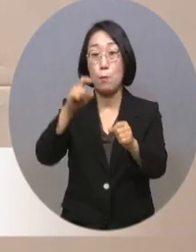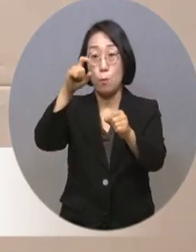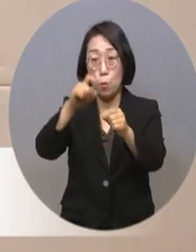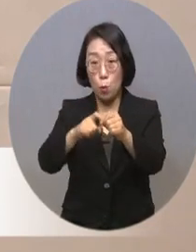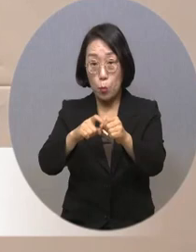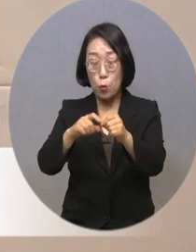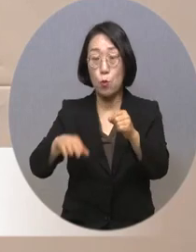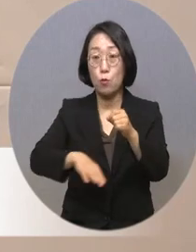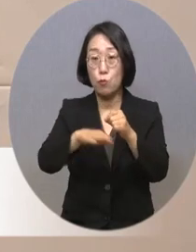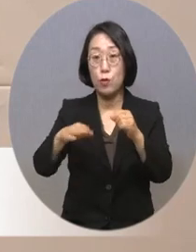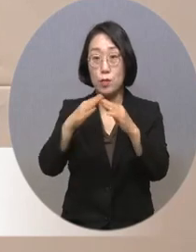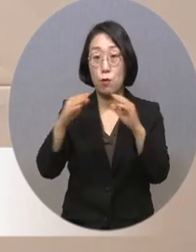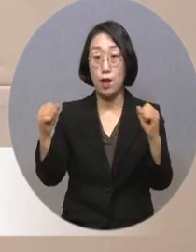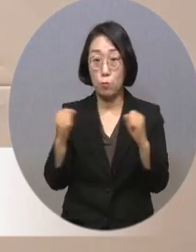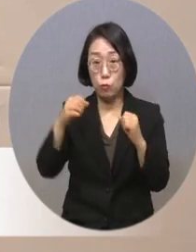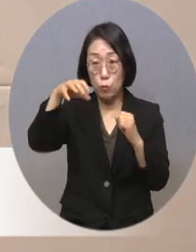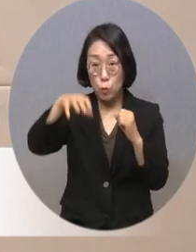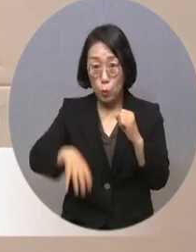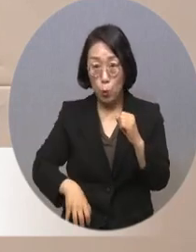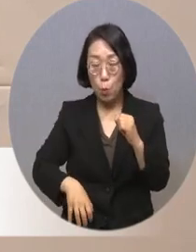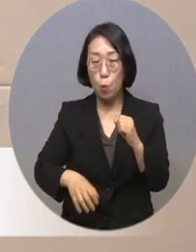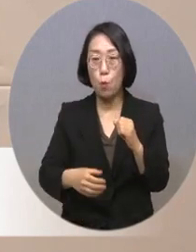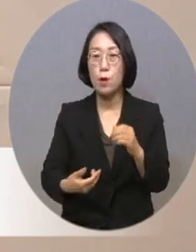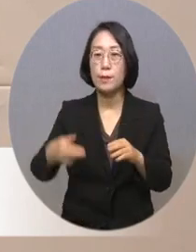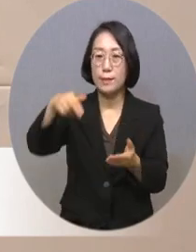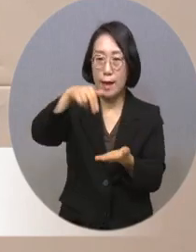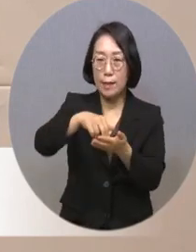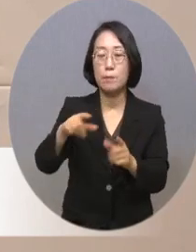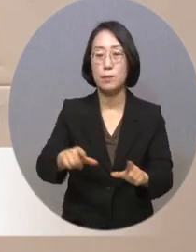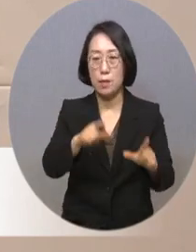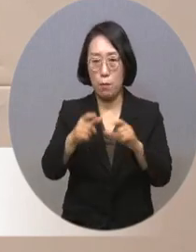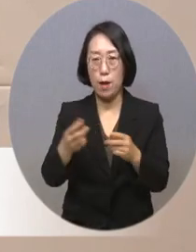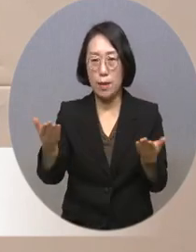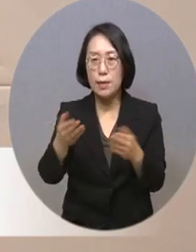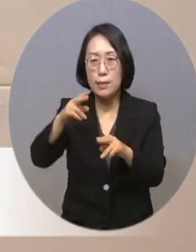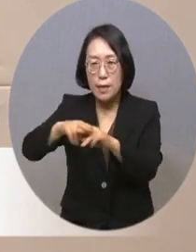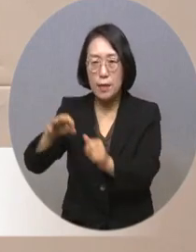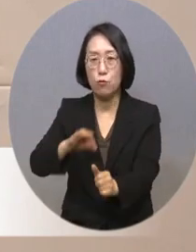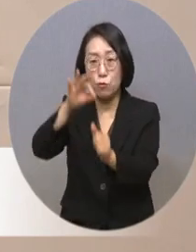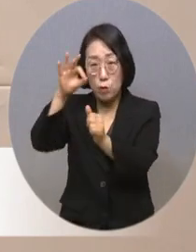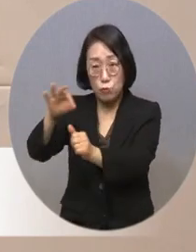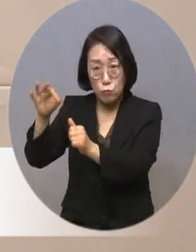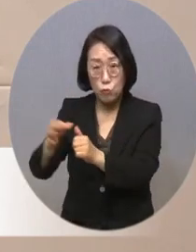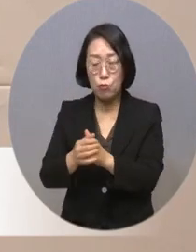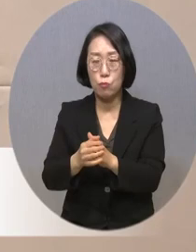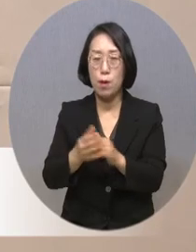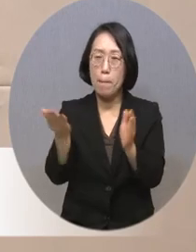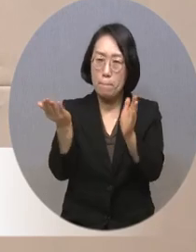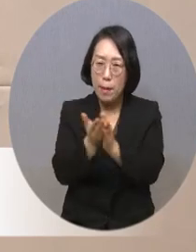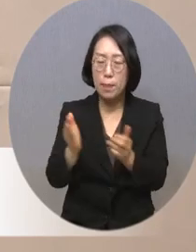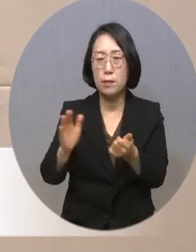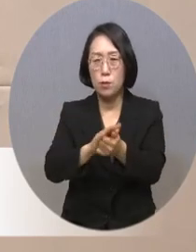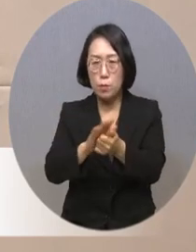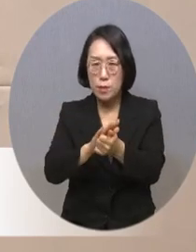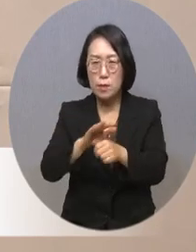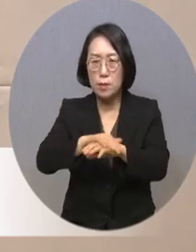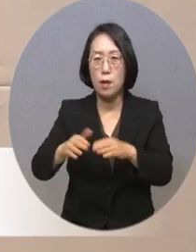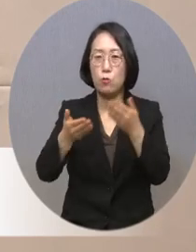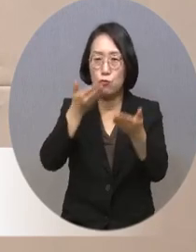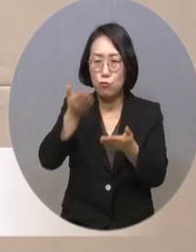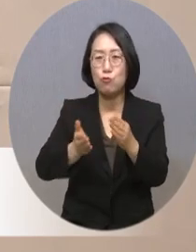전라북도는 자립생활과 일자리 지원, 맞춤형 복지 서비스 등 근본적이고 실질적인 정책을 시행하고